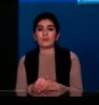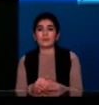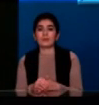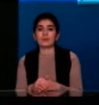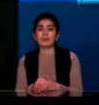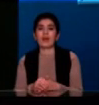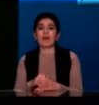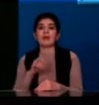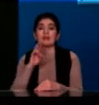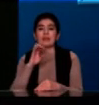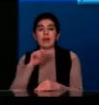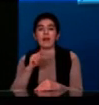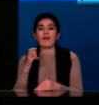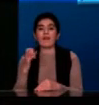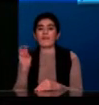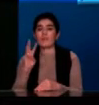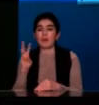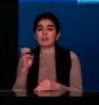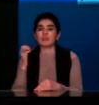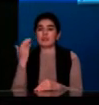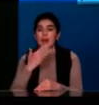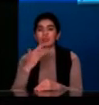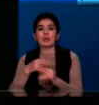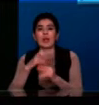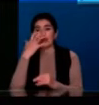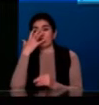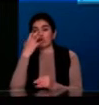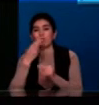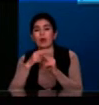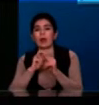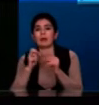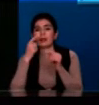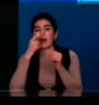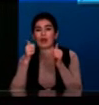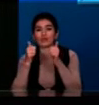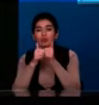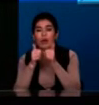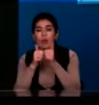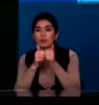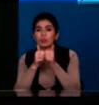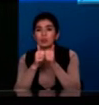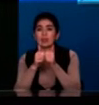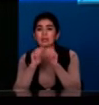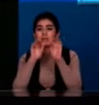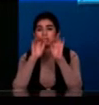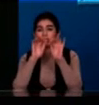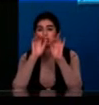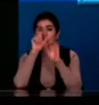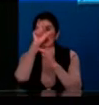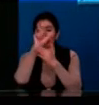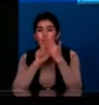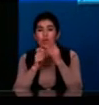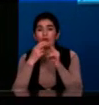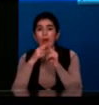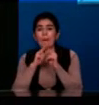На веб-страницах иногда рисунки находятся к тексту слишком близко, то есть нет